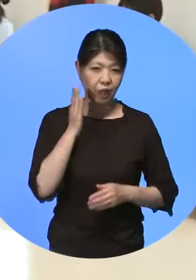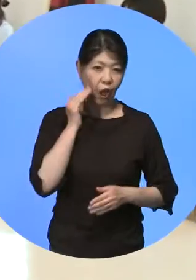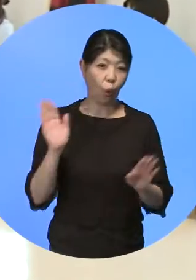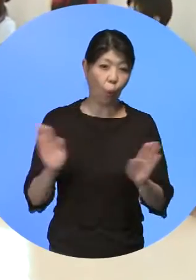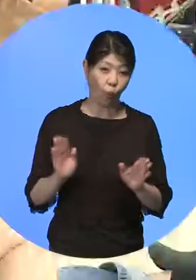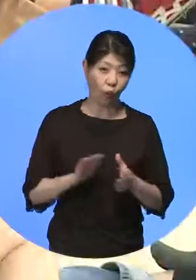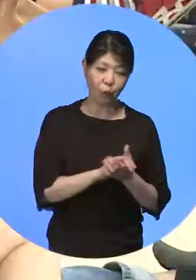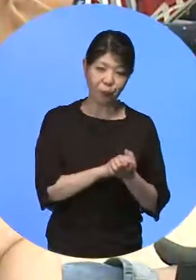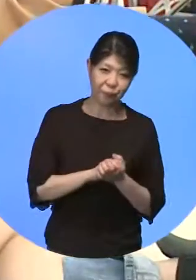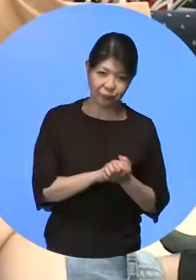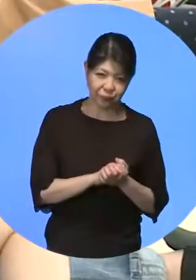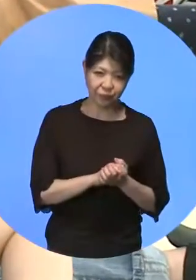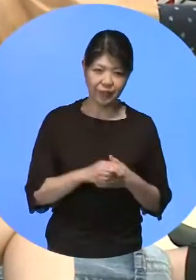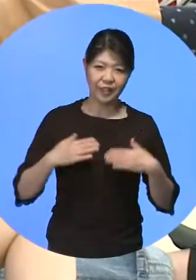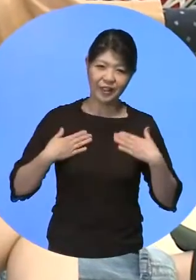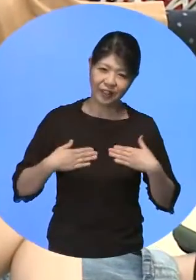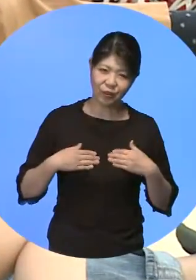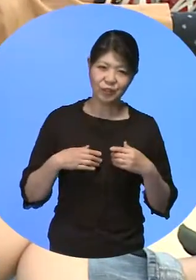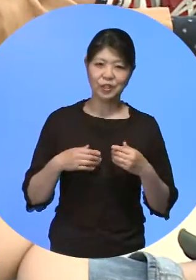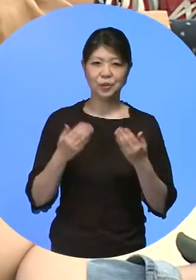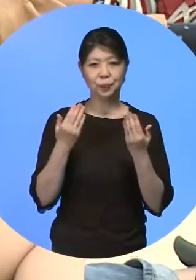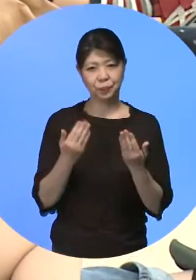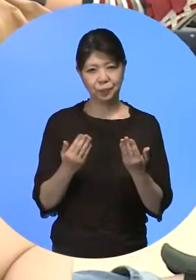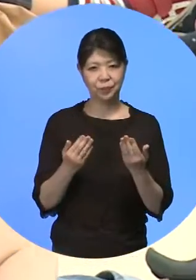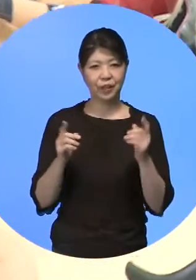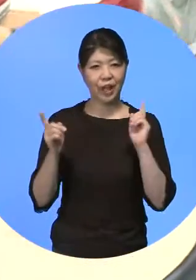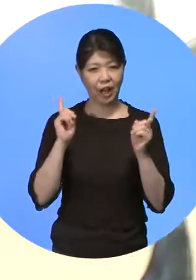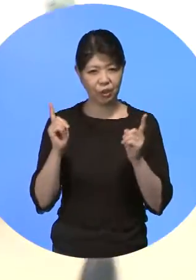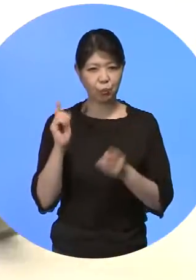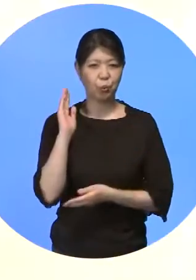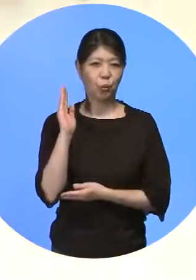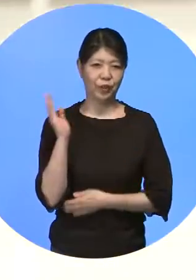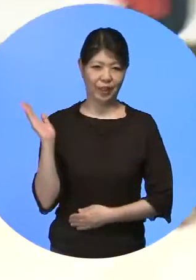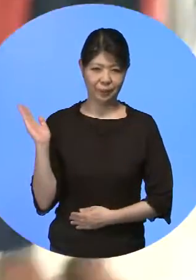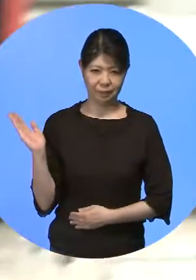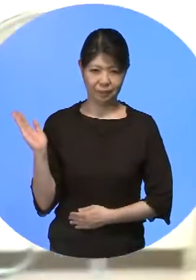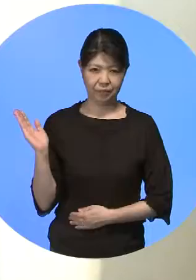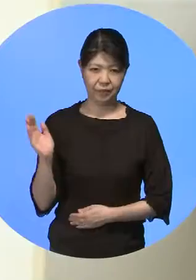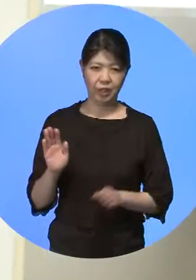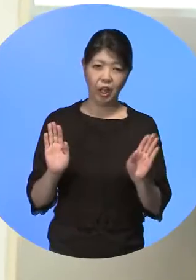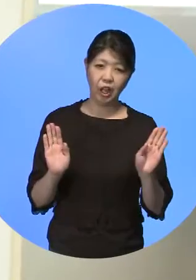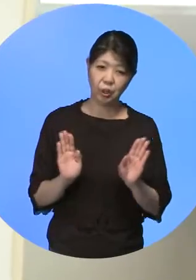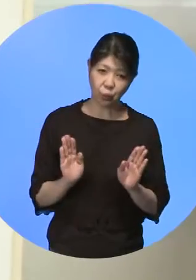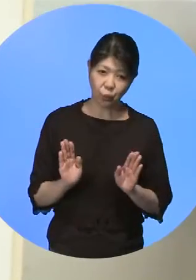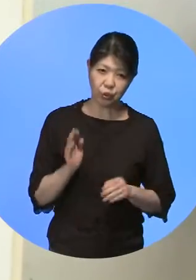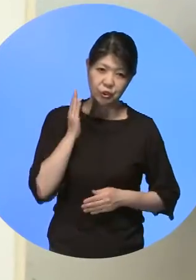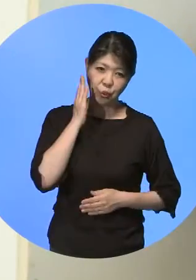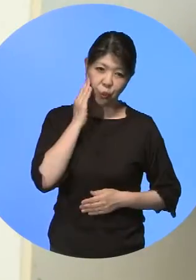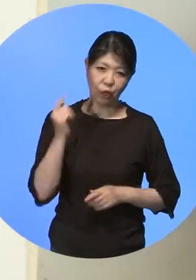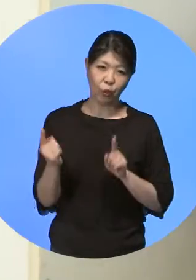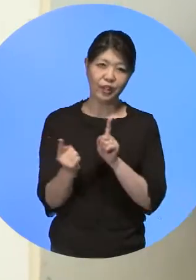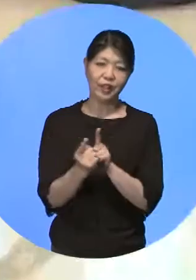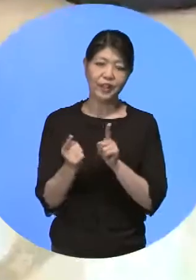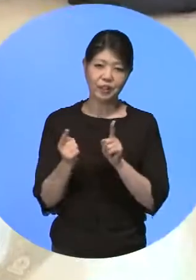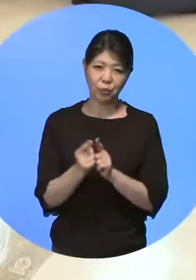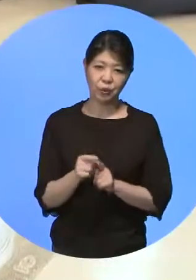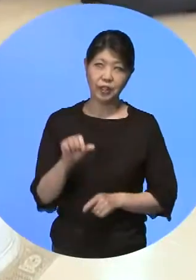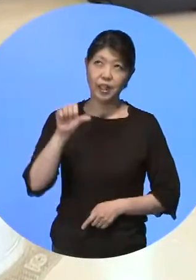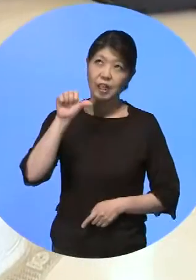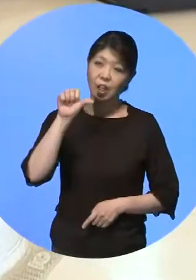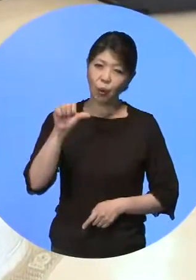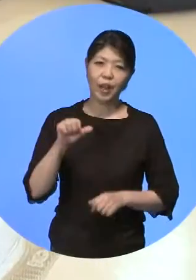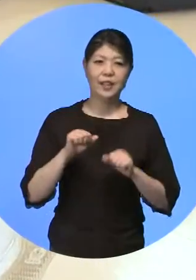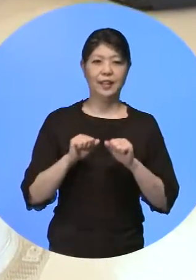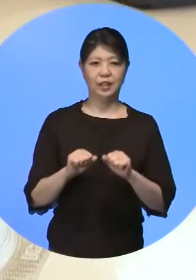や手遊び、工作、絵本などを通じて親子のスキンシップを図りながら楽しく遊び学ぶ講座